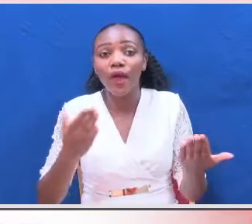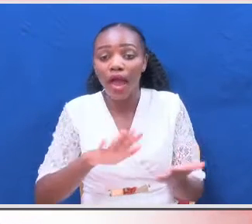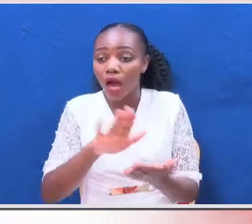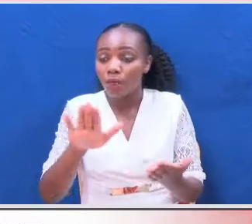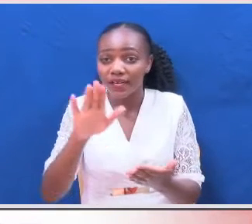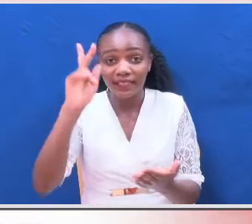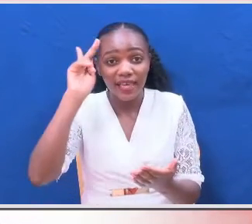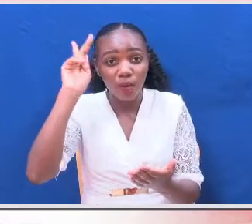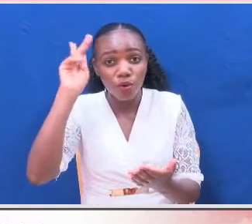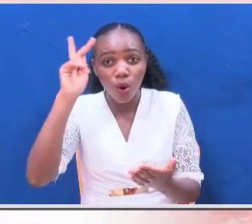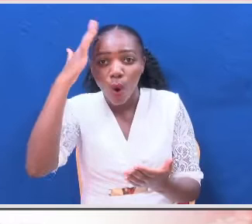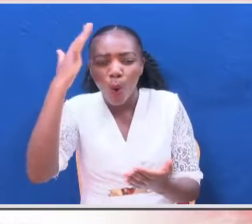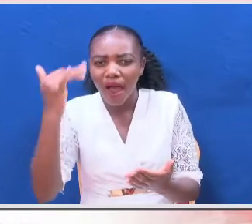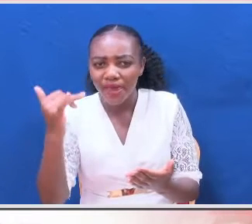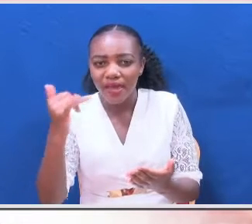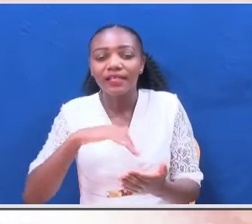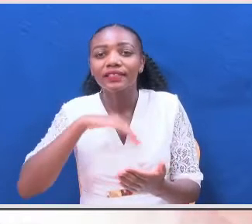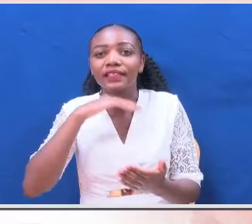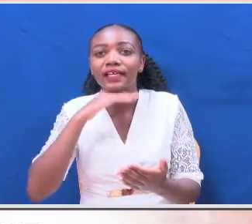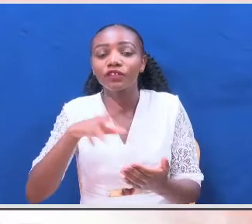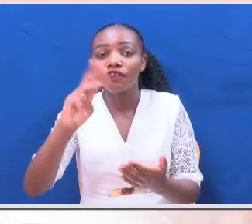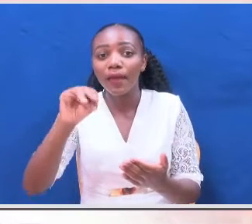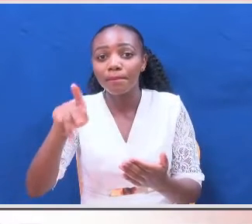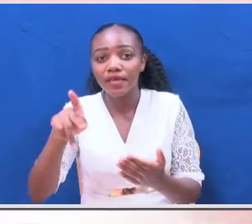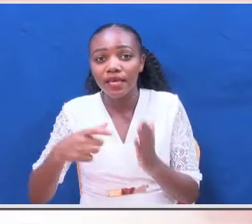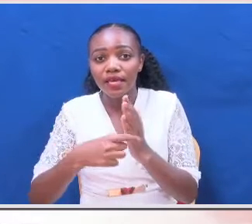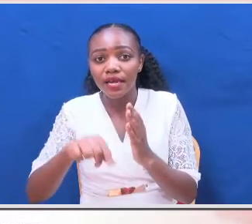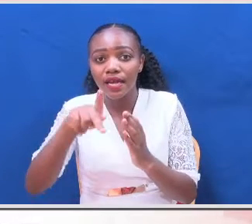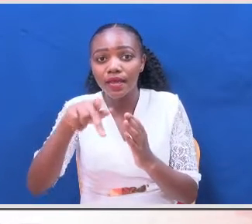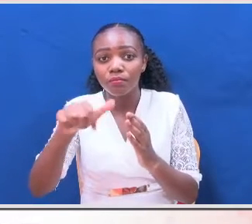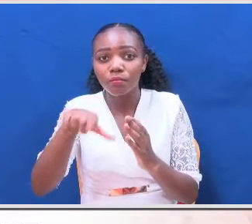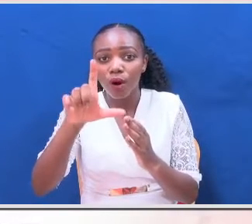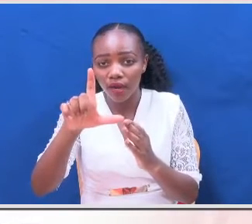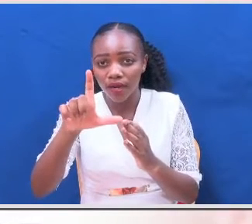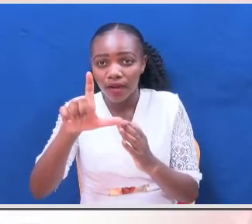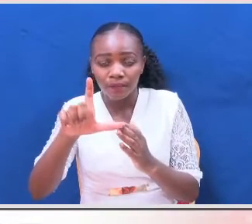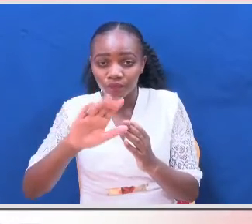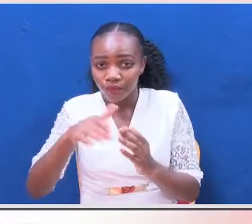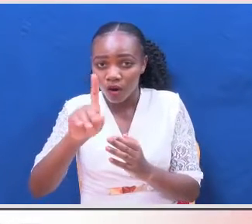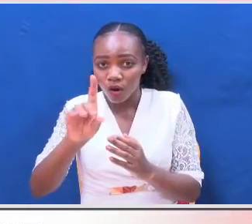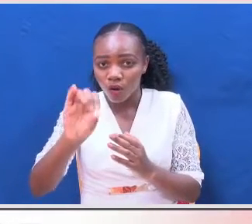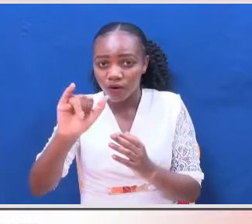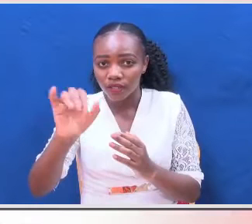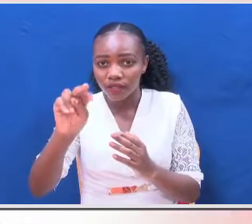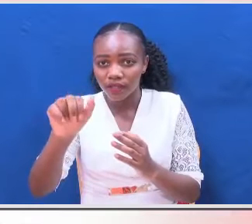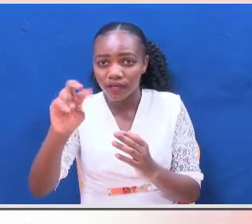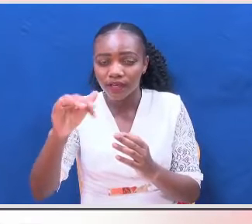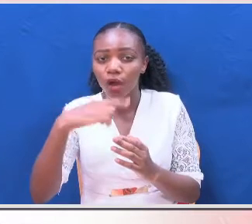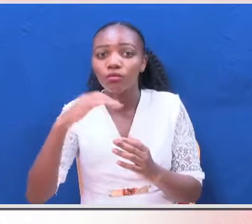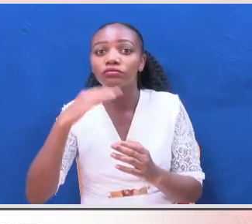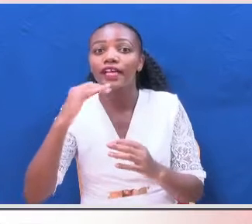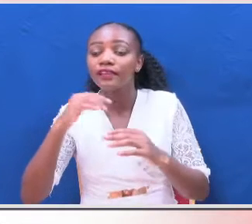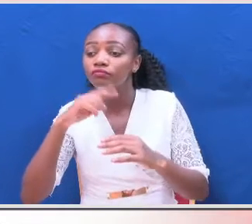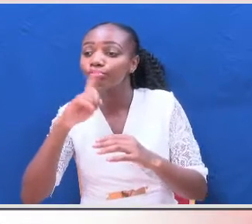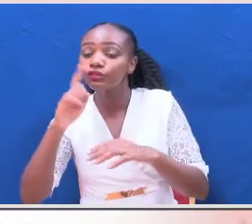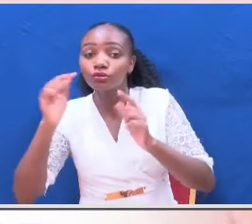ya Kiambu, kufuatia kifo cha mbunge wa eneo hilo Paul Koinange. Koinange akifariki dunia mapema leo